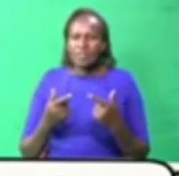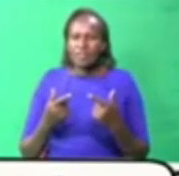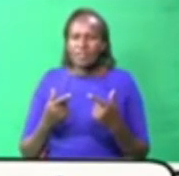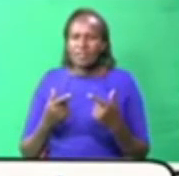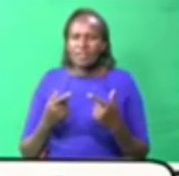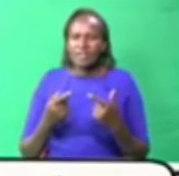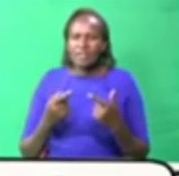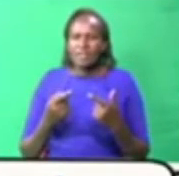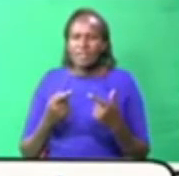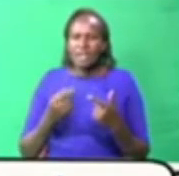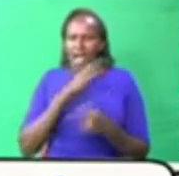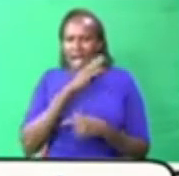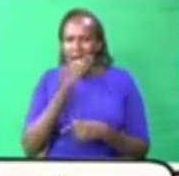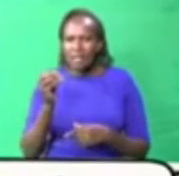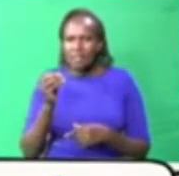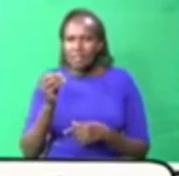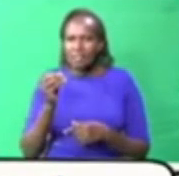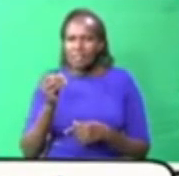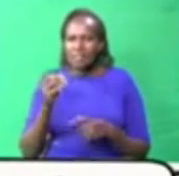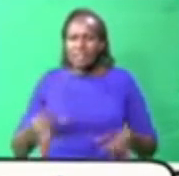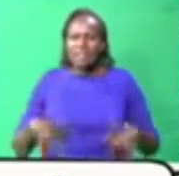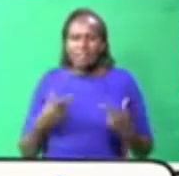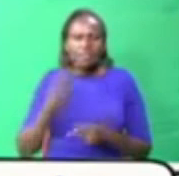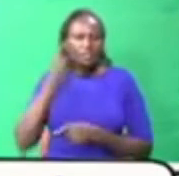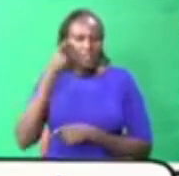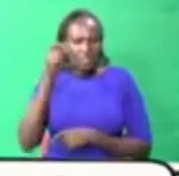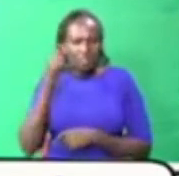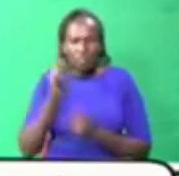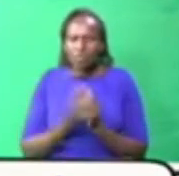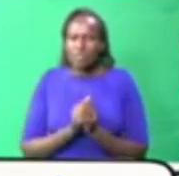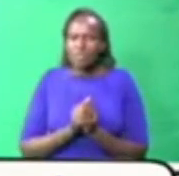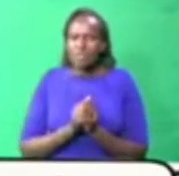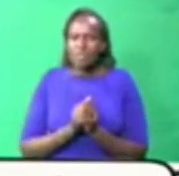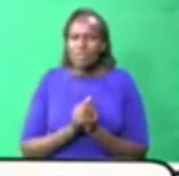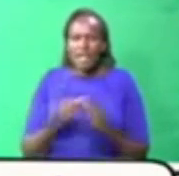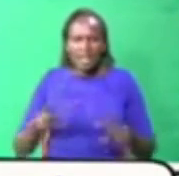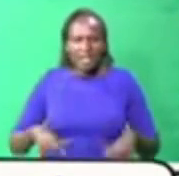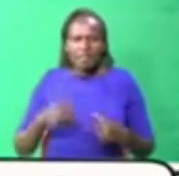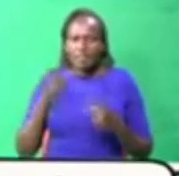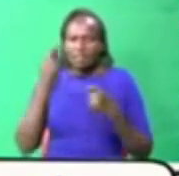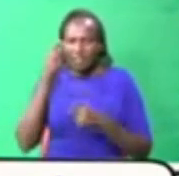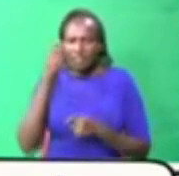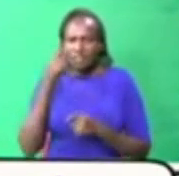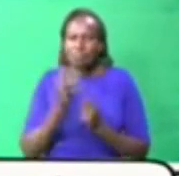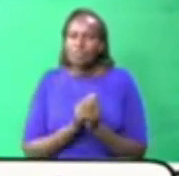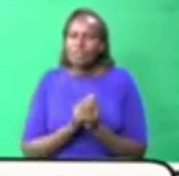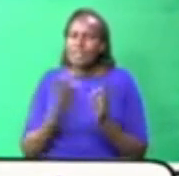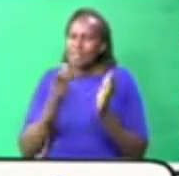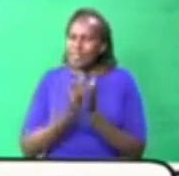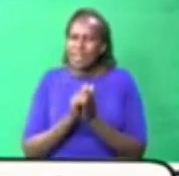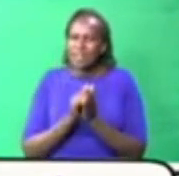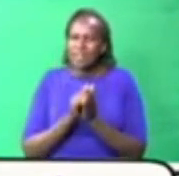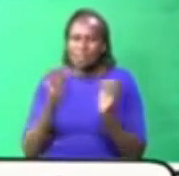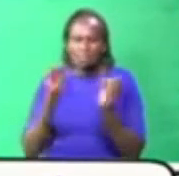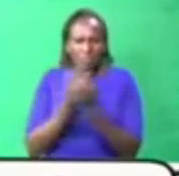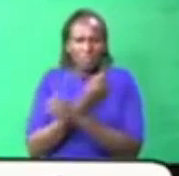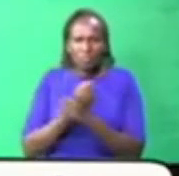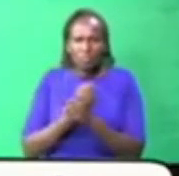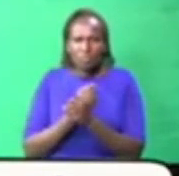credible and an indelible testimony. A living testimony. Ambayo hawezi